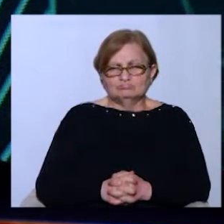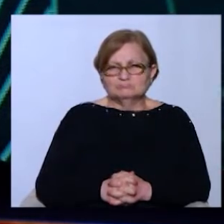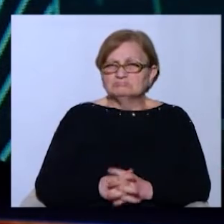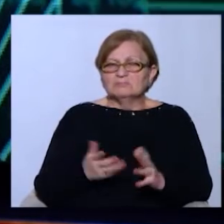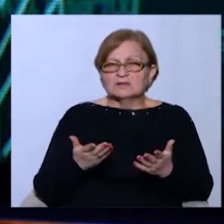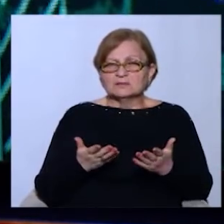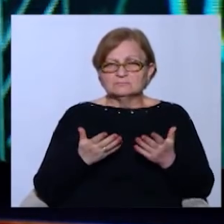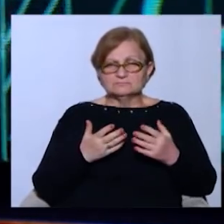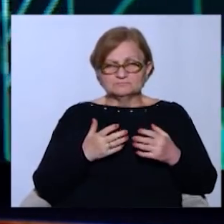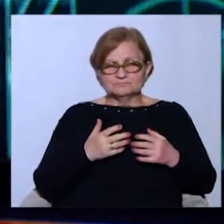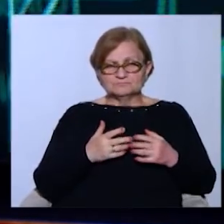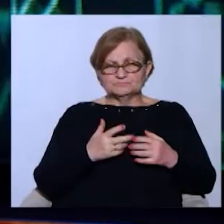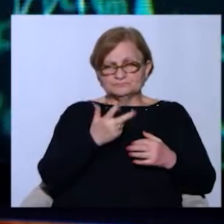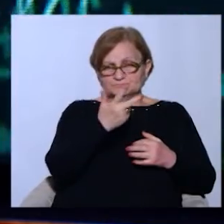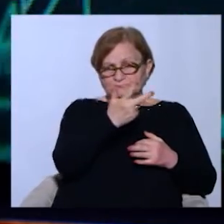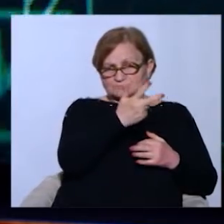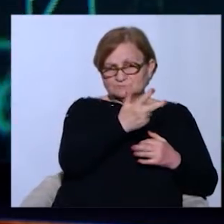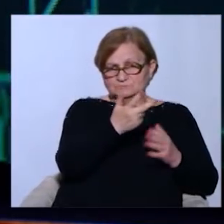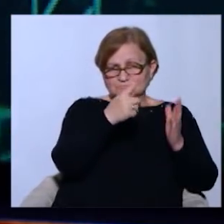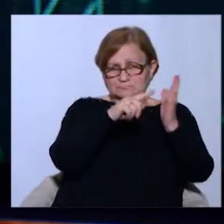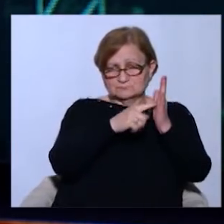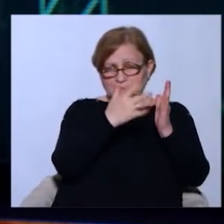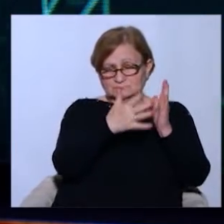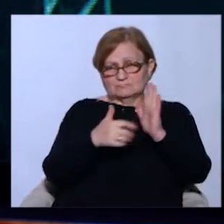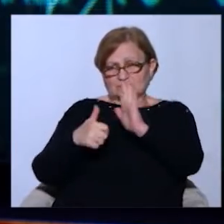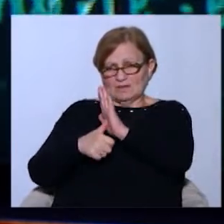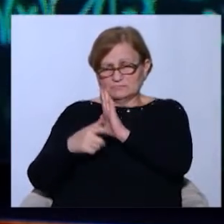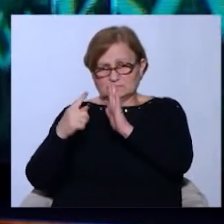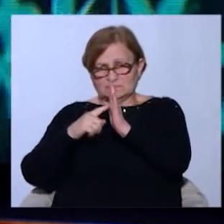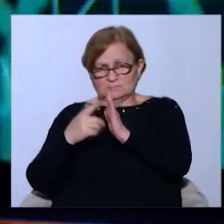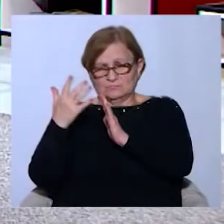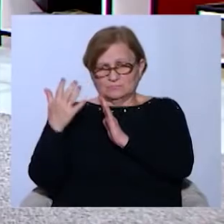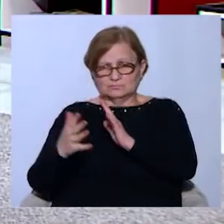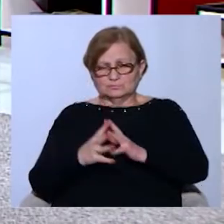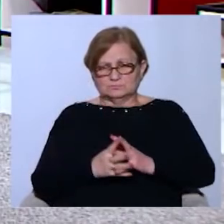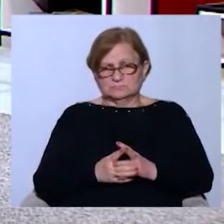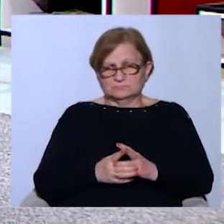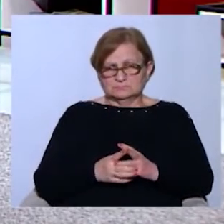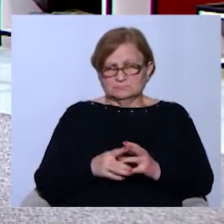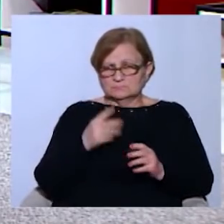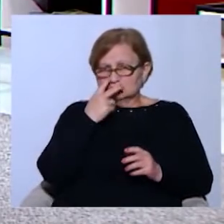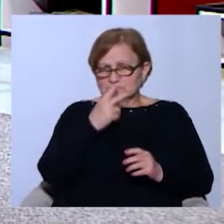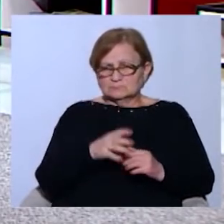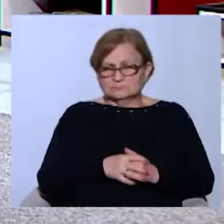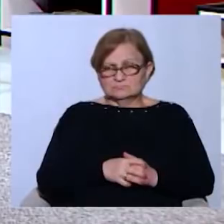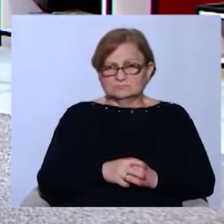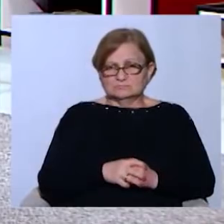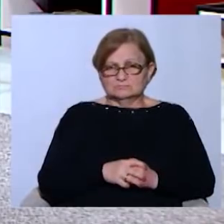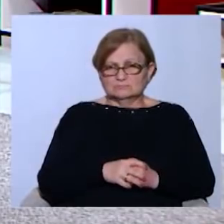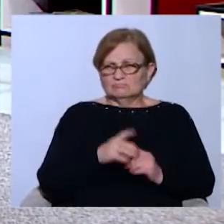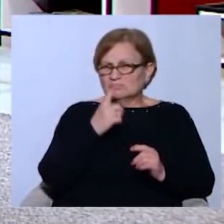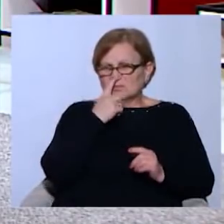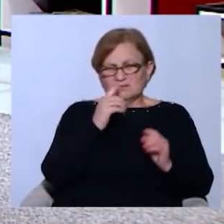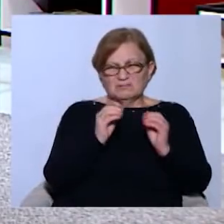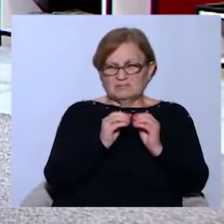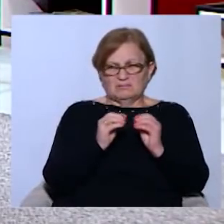რა გამოვიდა? მე მაქვს 3 აღებული 5 ჯერ და 6 აღებული 5 ჯერ. აი, აქ შევხედოთ, ზუსტად იგივე